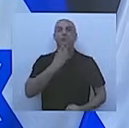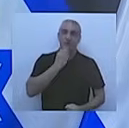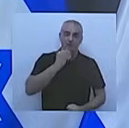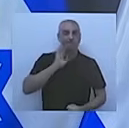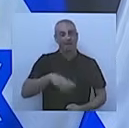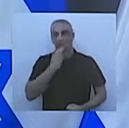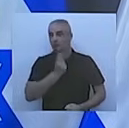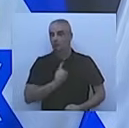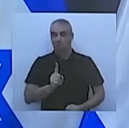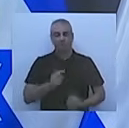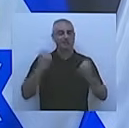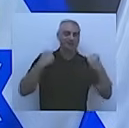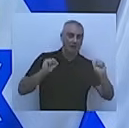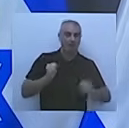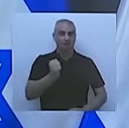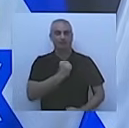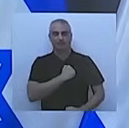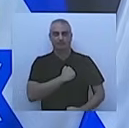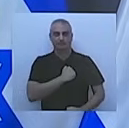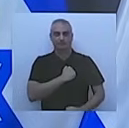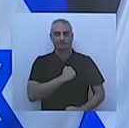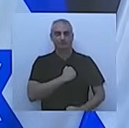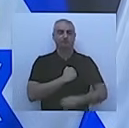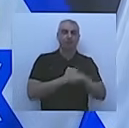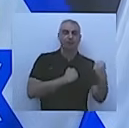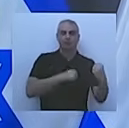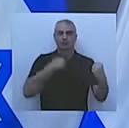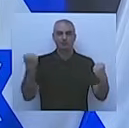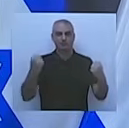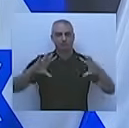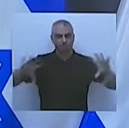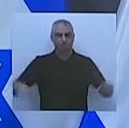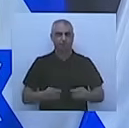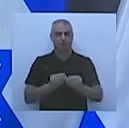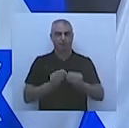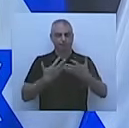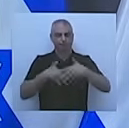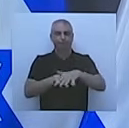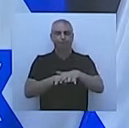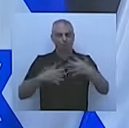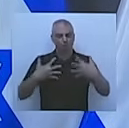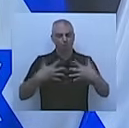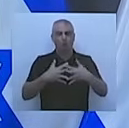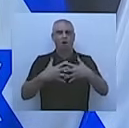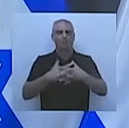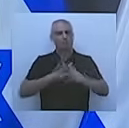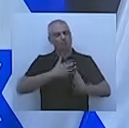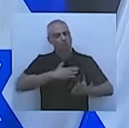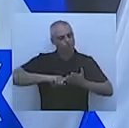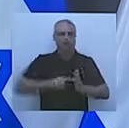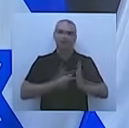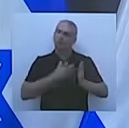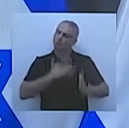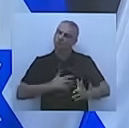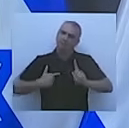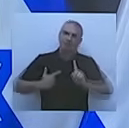ce în ce mai puternic și varianta politică în care organizații internaționale libanul în primul rând își va asuma responsabilitatea de